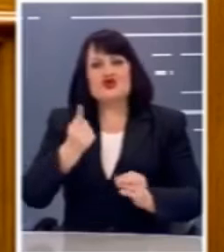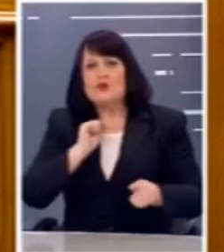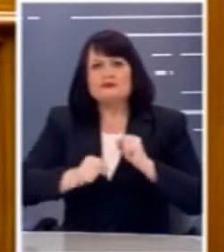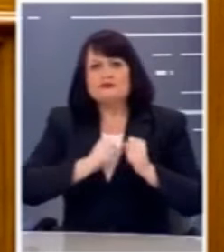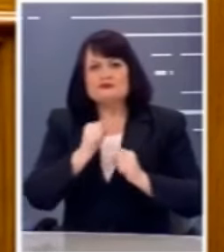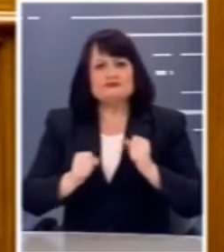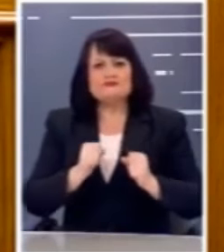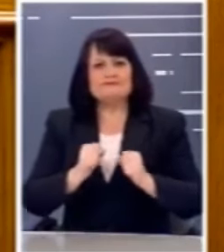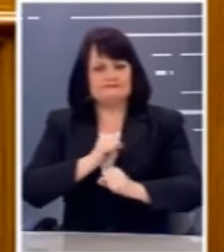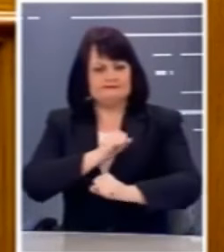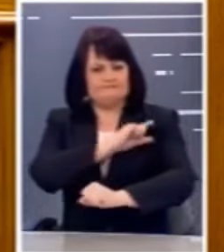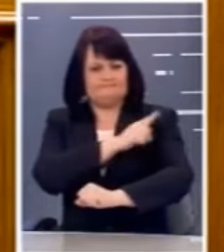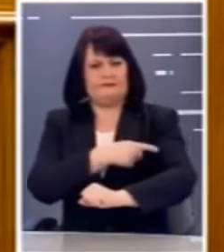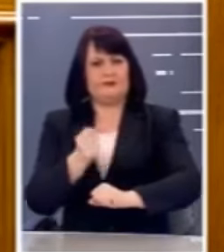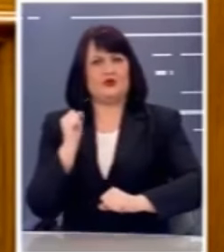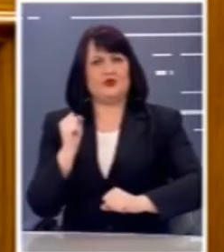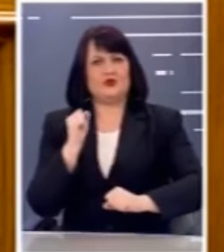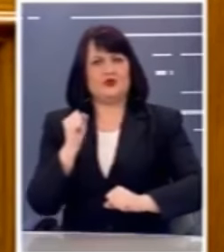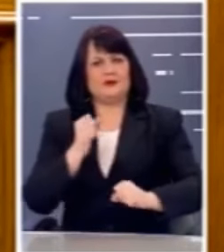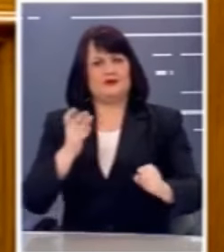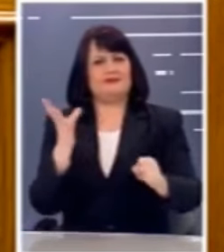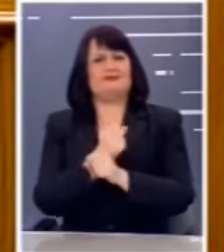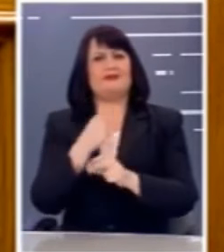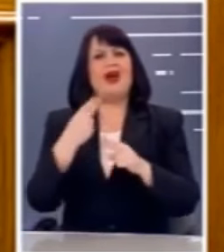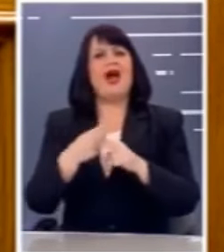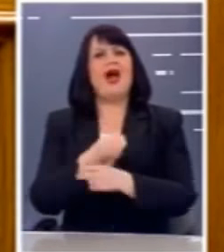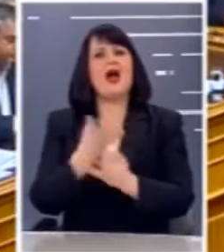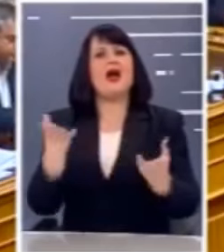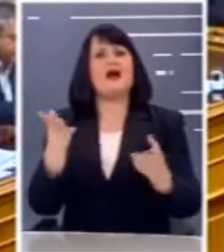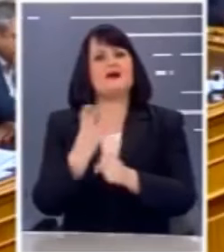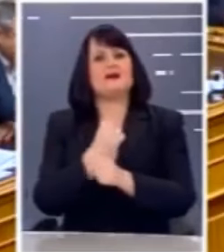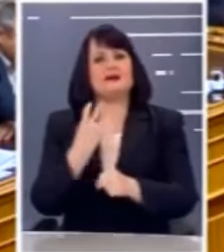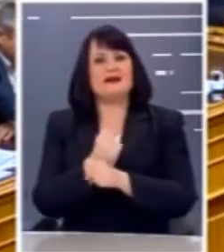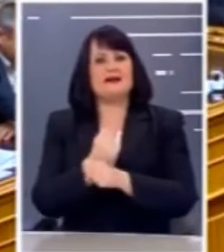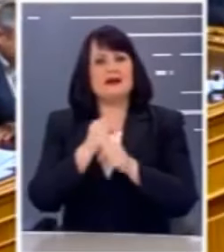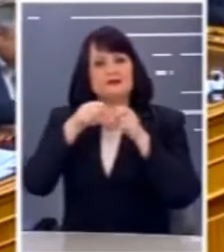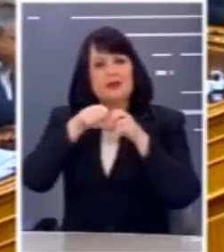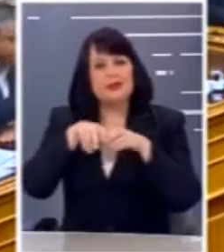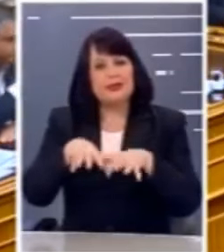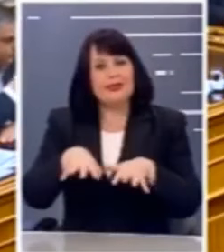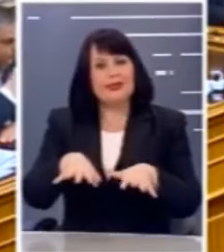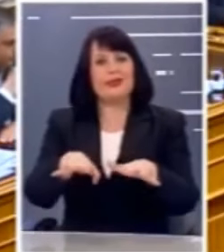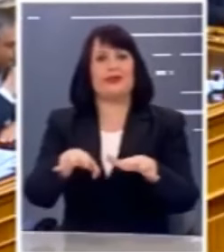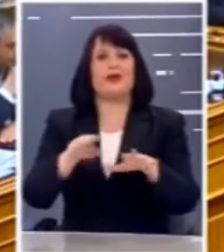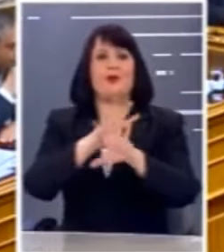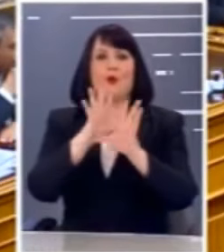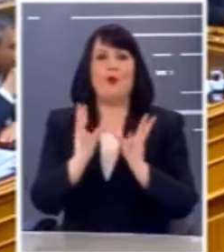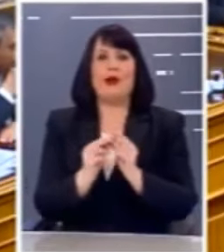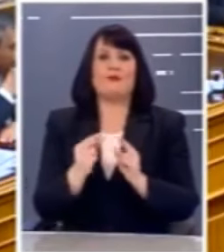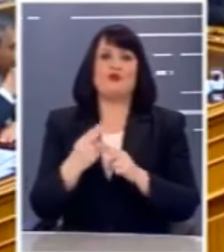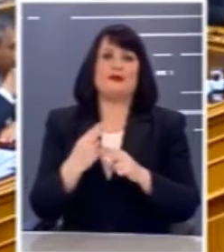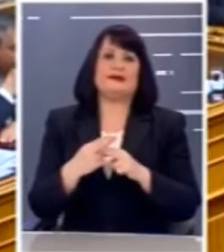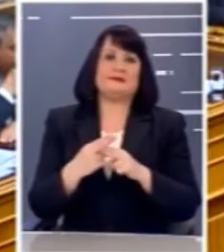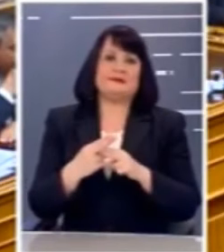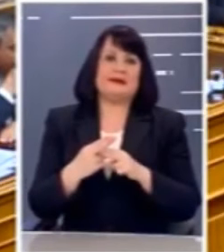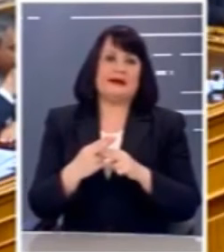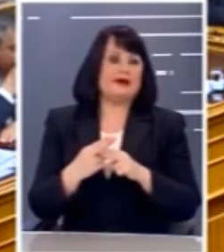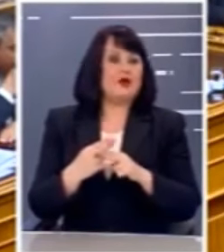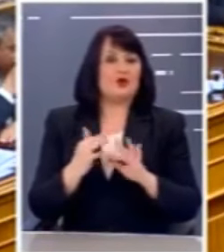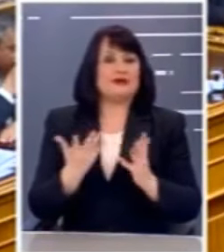δημιουργούν και να ληστεύουν σε πολλούς τομείς της ανθρώπινης δραστηριότητας, επηρέασε, καθόρισε την